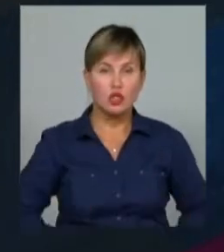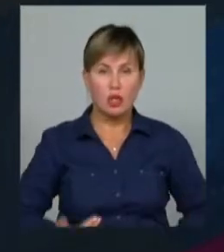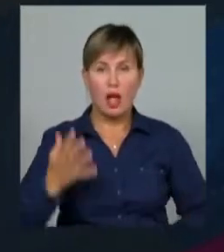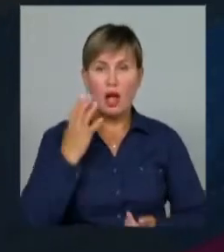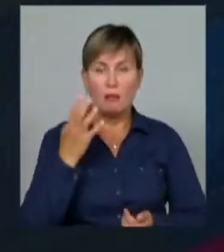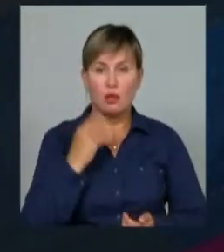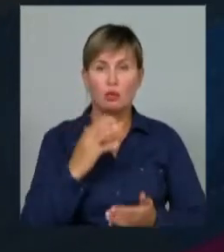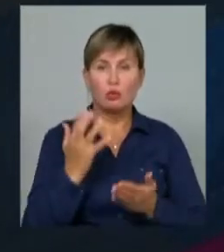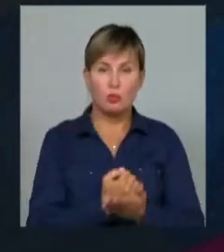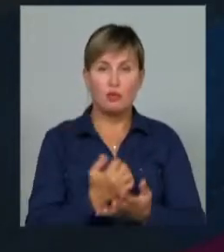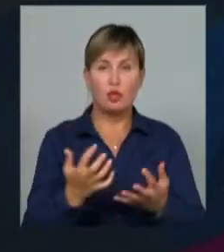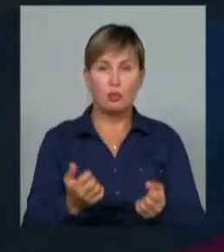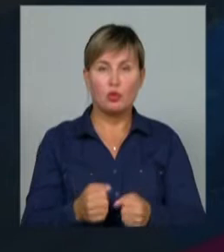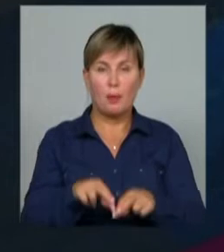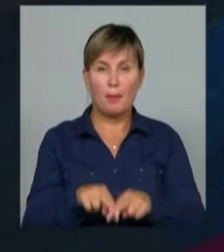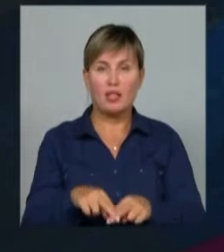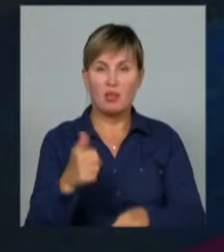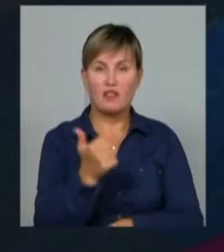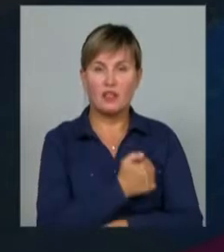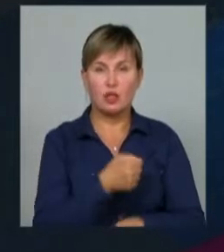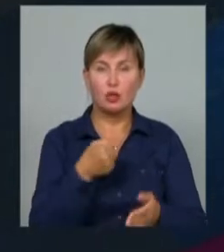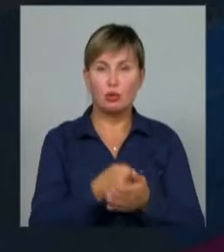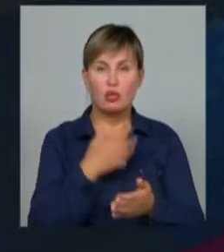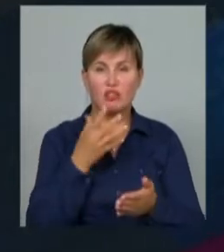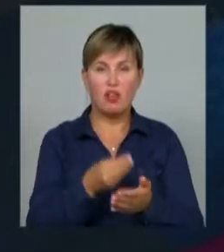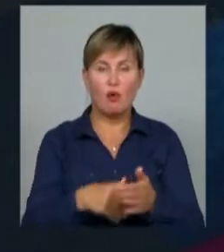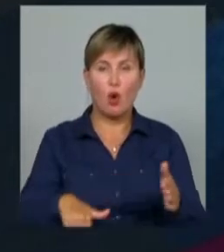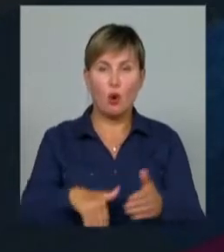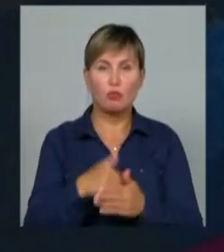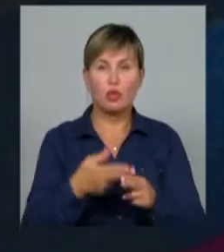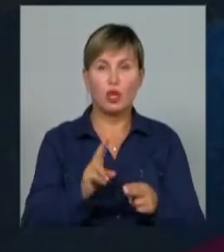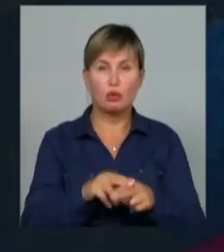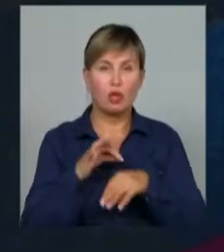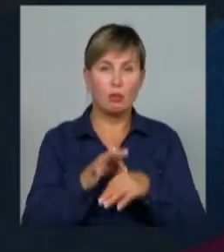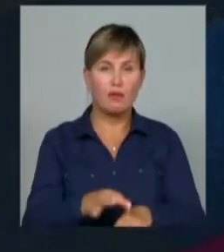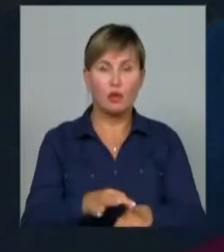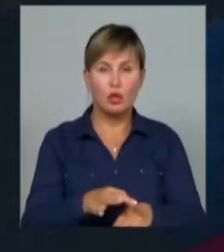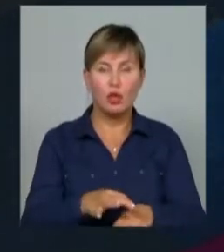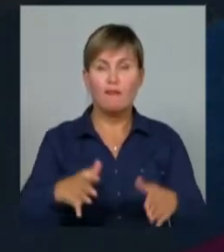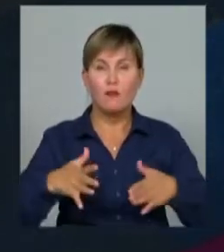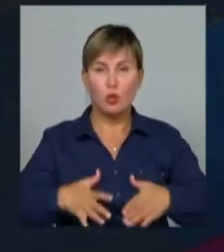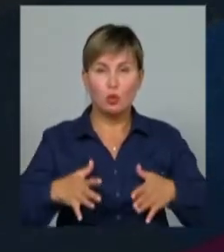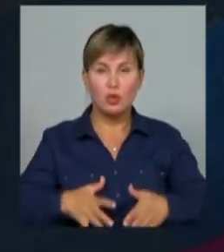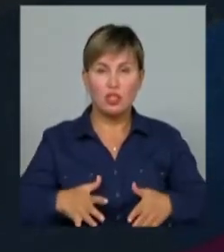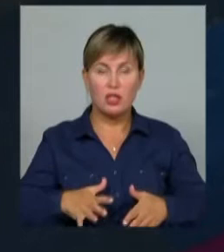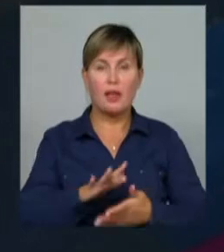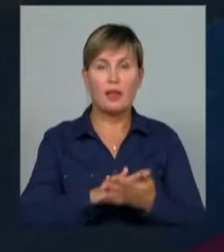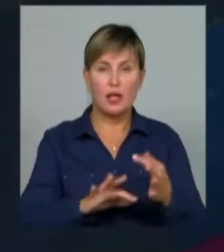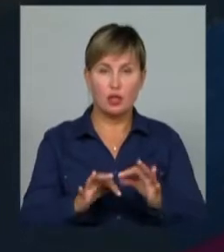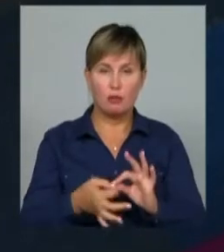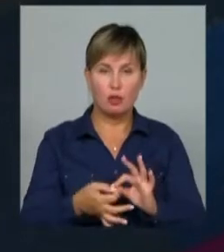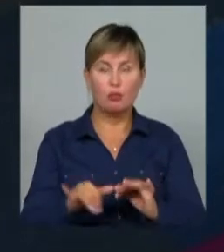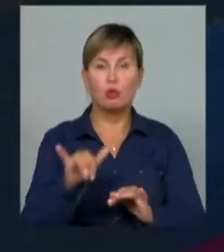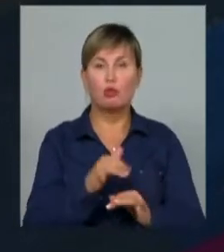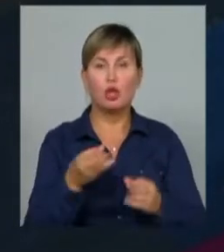Алматы, успевшие получить паспорт вакцинации до своего отпуска, который он провел в Грузии. Динара Сабитова узнала, куда